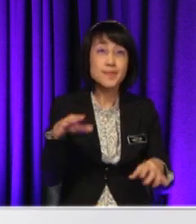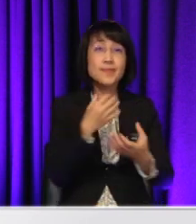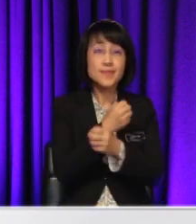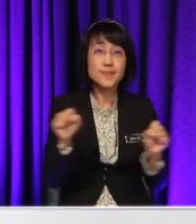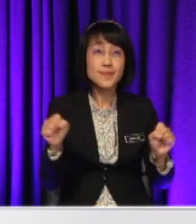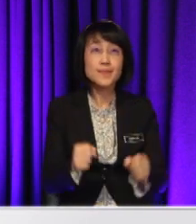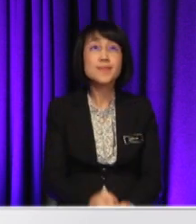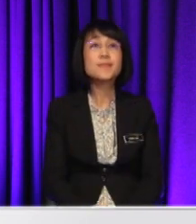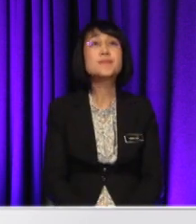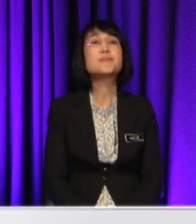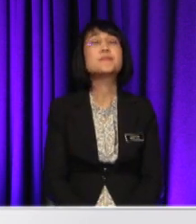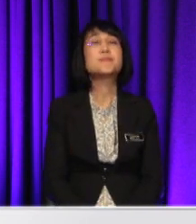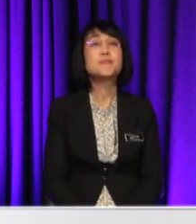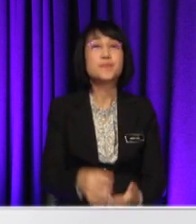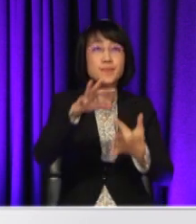Tunjukkan